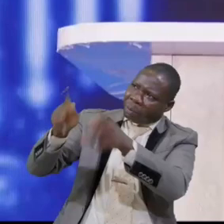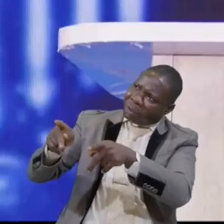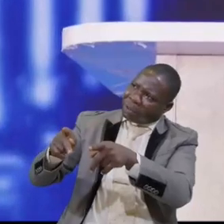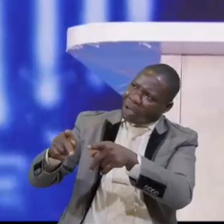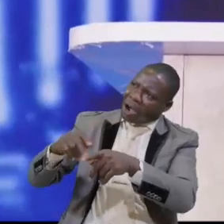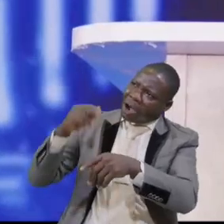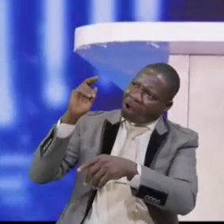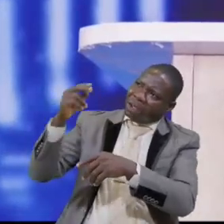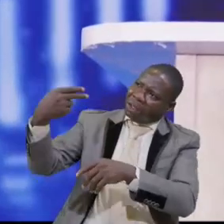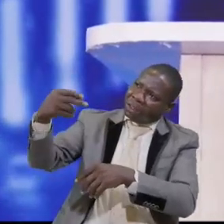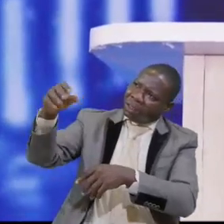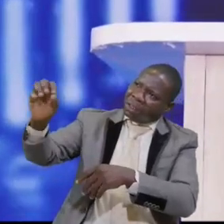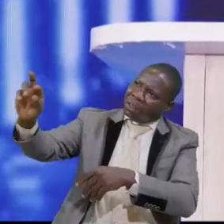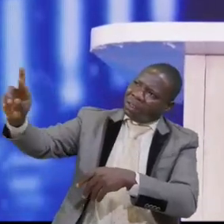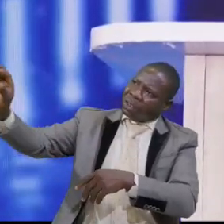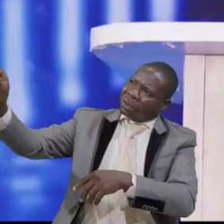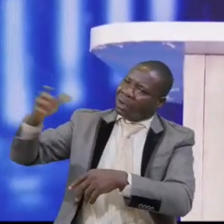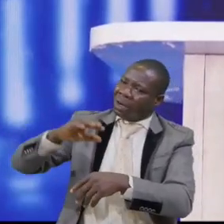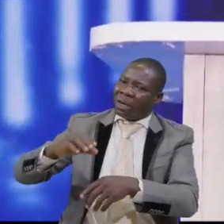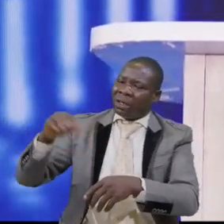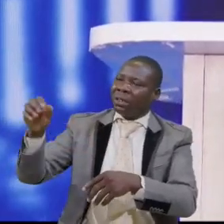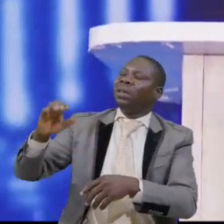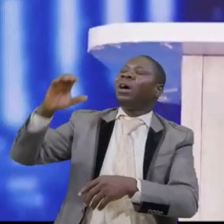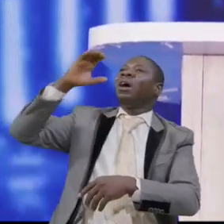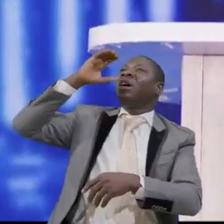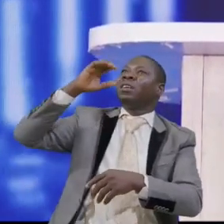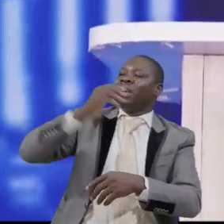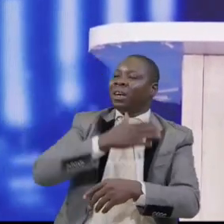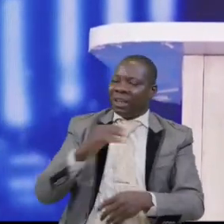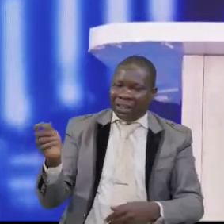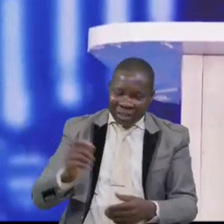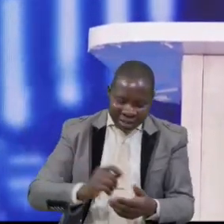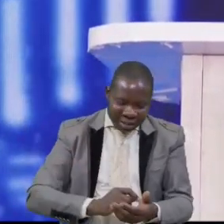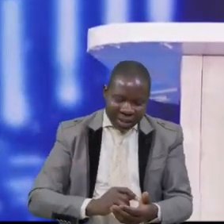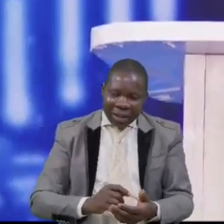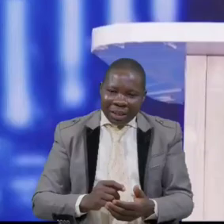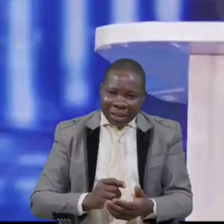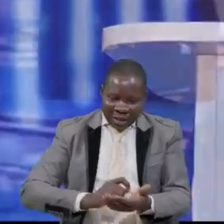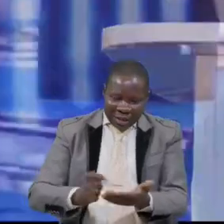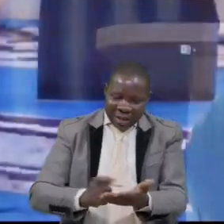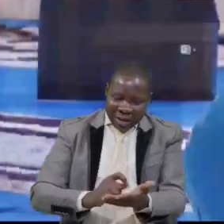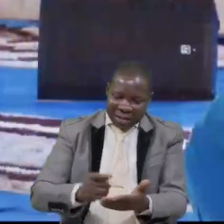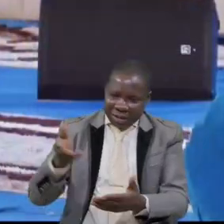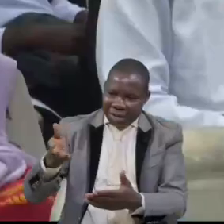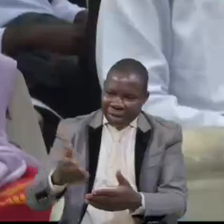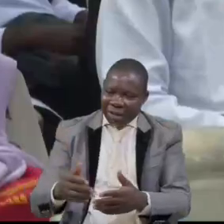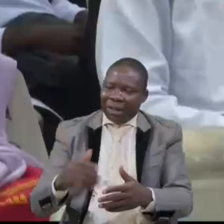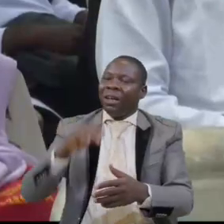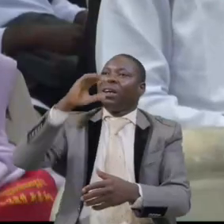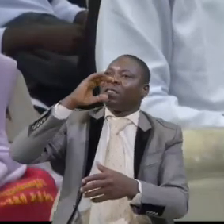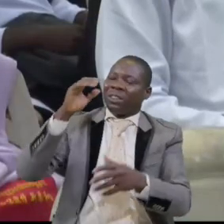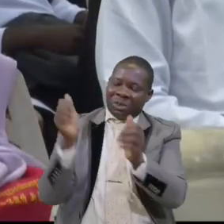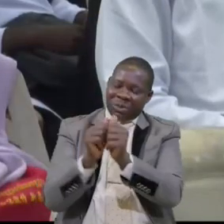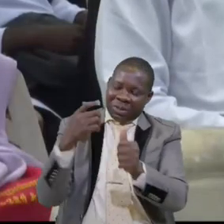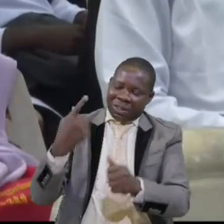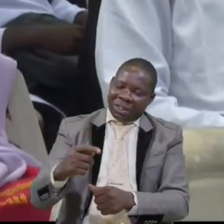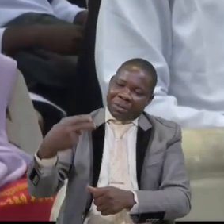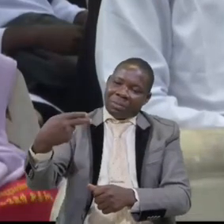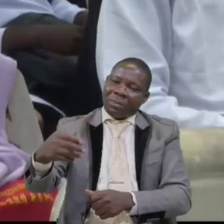une bouteille. Et ils écrivent là-bas, bois avec le héros. Et tout le monde